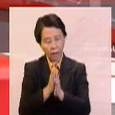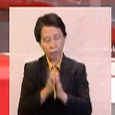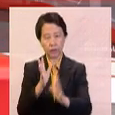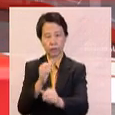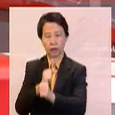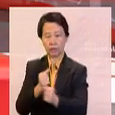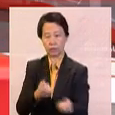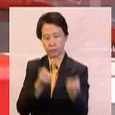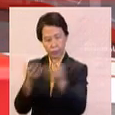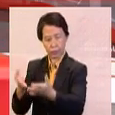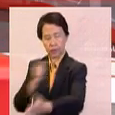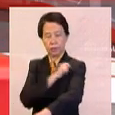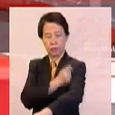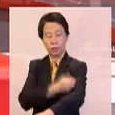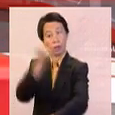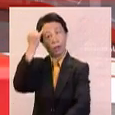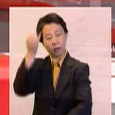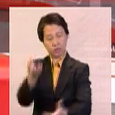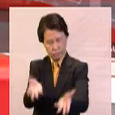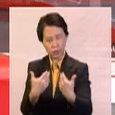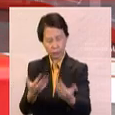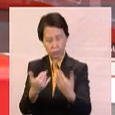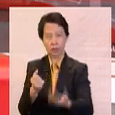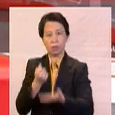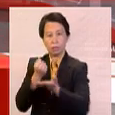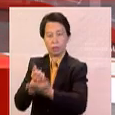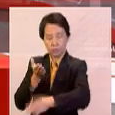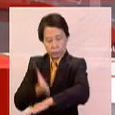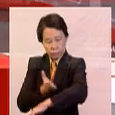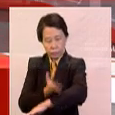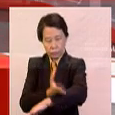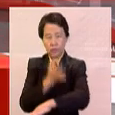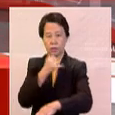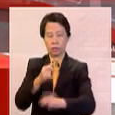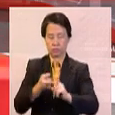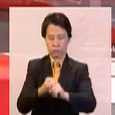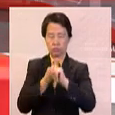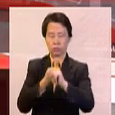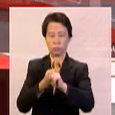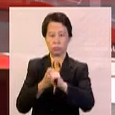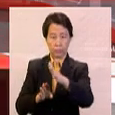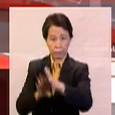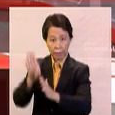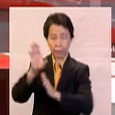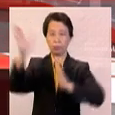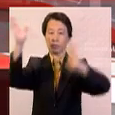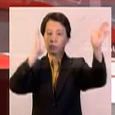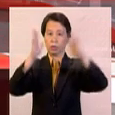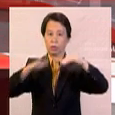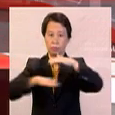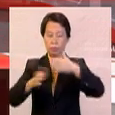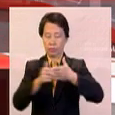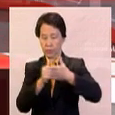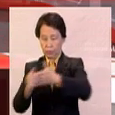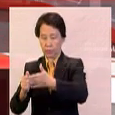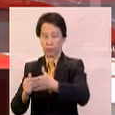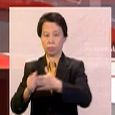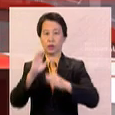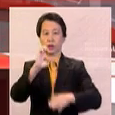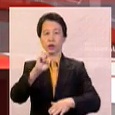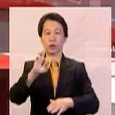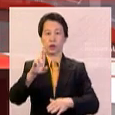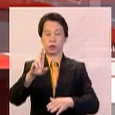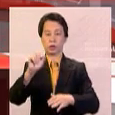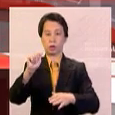dapat menyumbang tenaga dan idea bagi membantu menambah baik serta mengukuhkan pembangunan negara di bawah kepimpinan era Malaysia